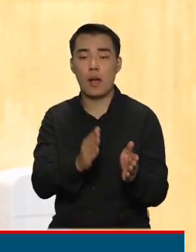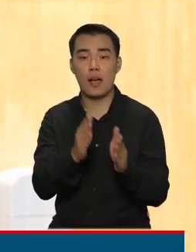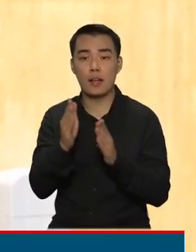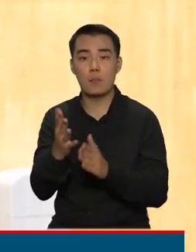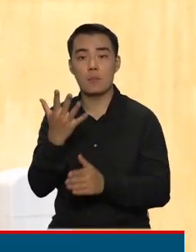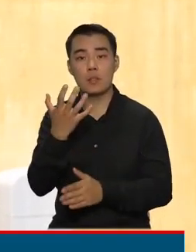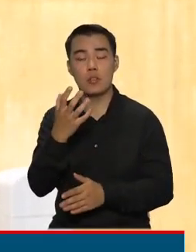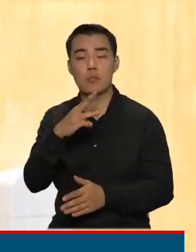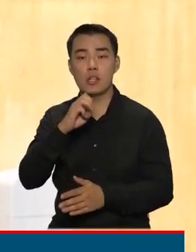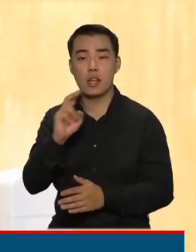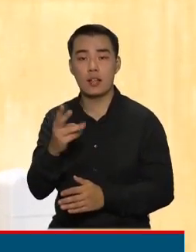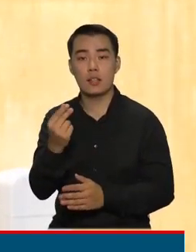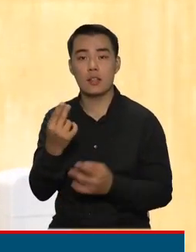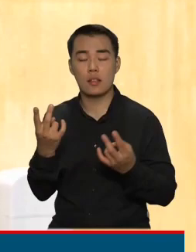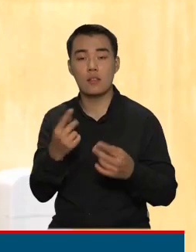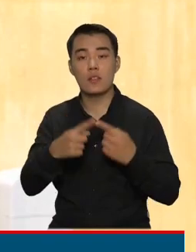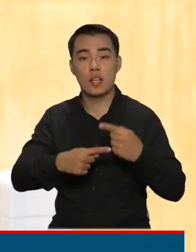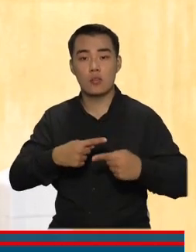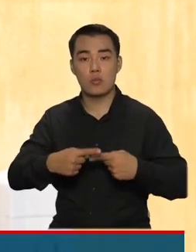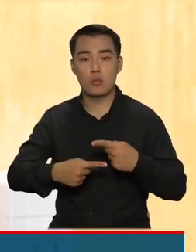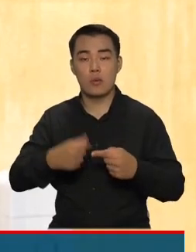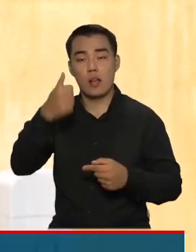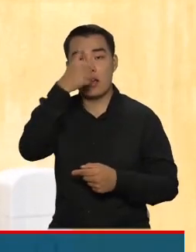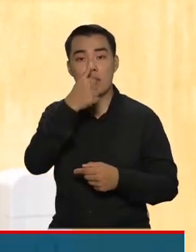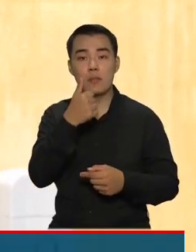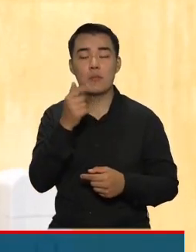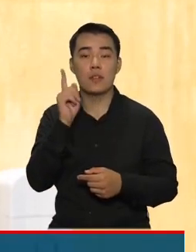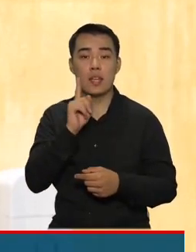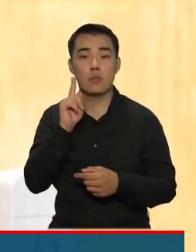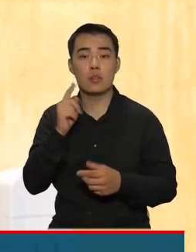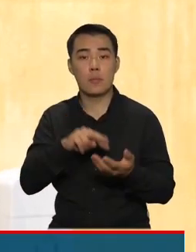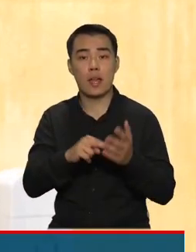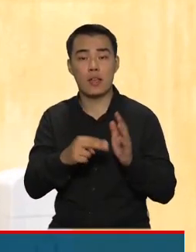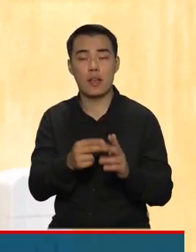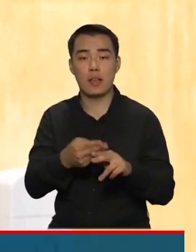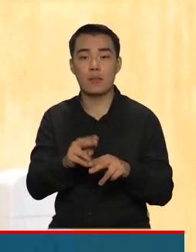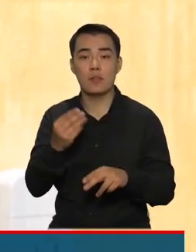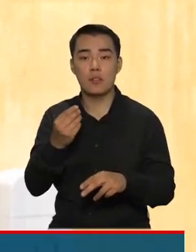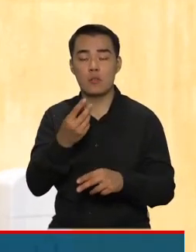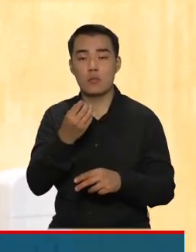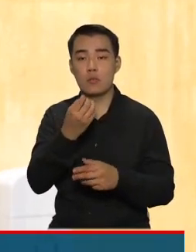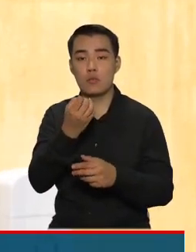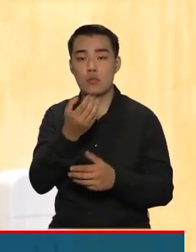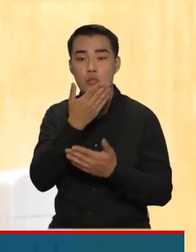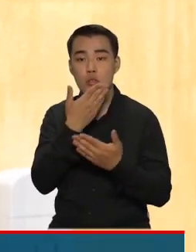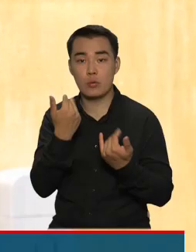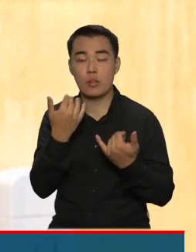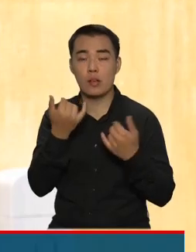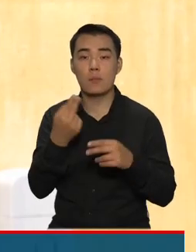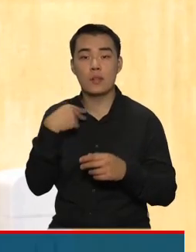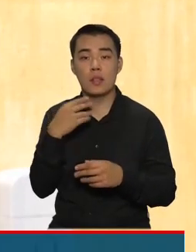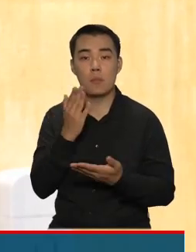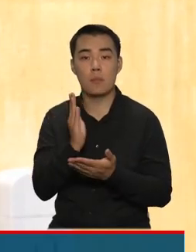500 миллиардов тенге. В следующем году, пока мы в проекте этих средств, к сожалению, не видим. Поэтому президент